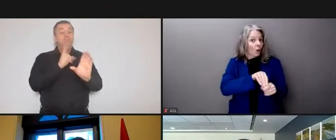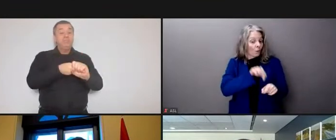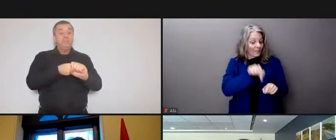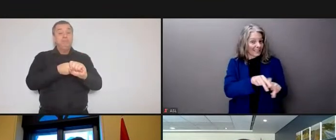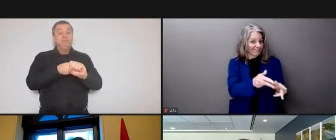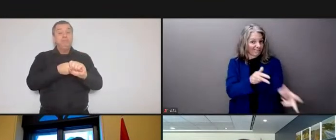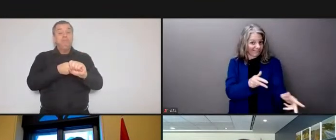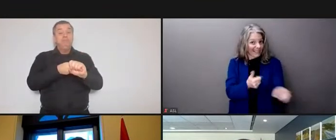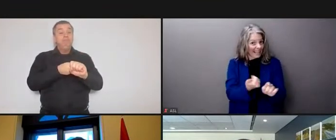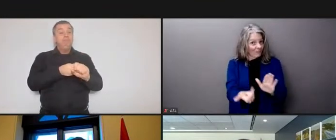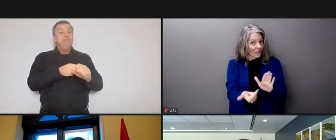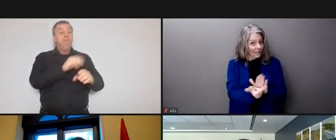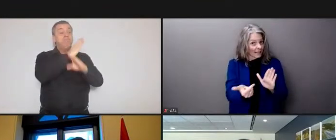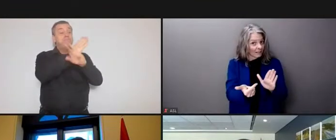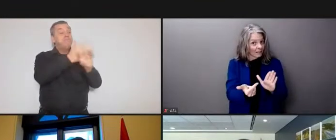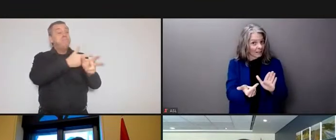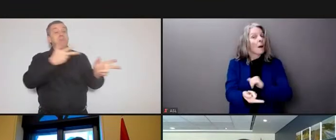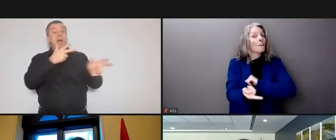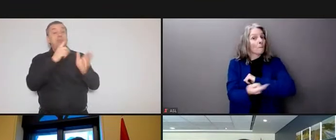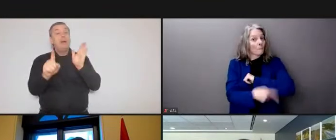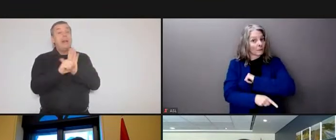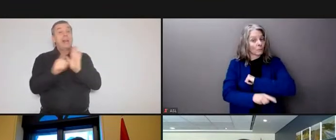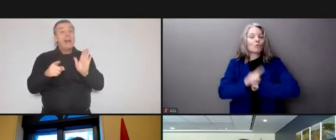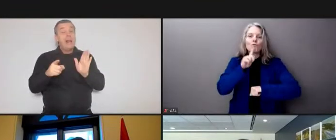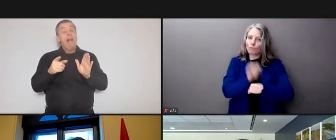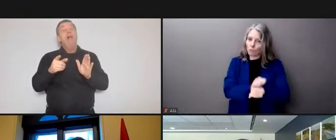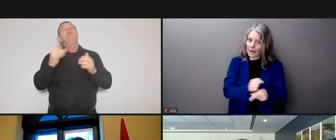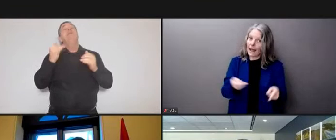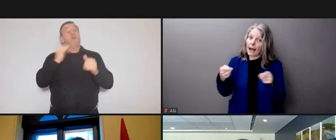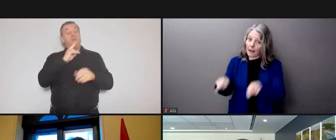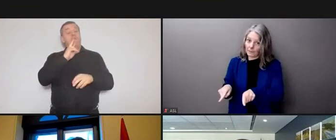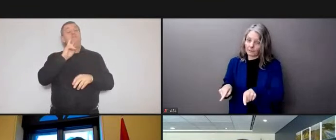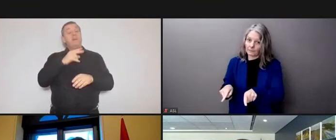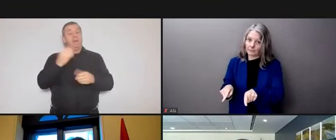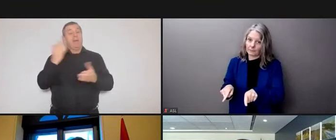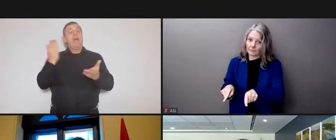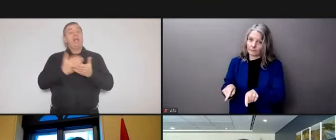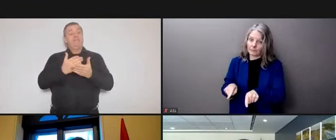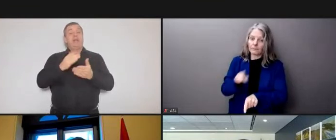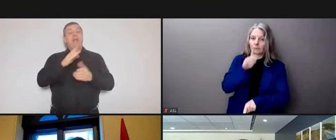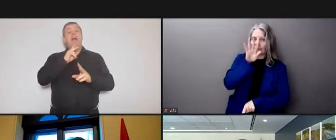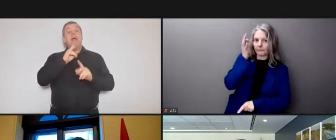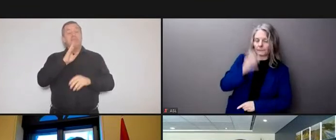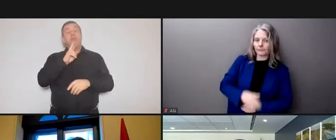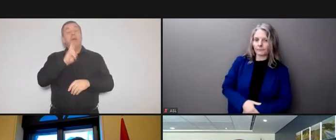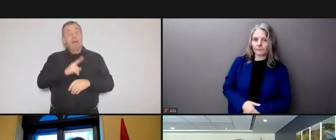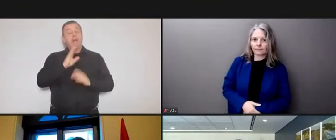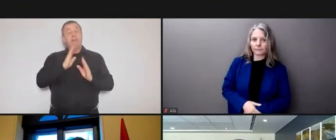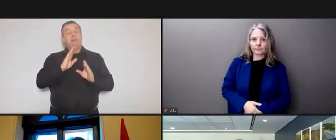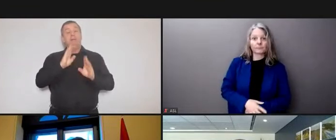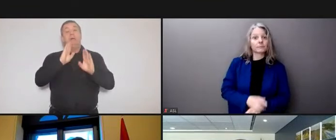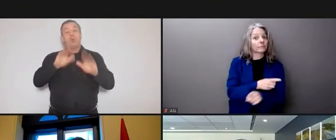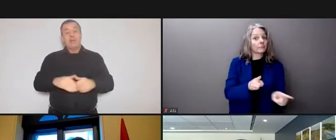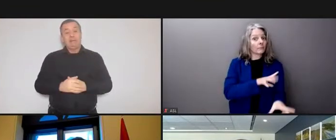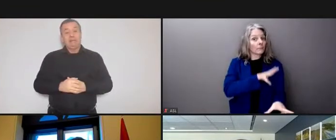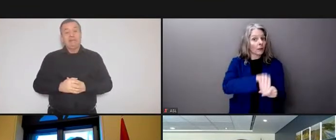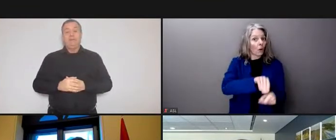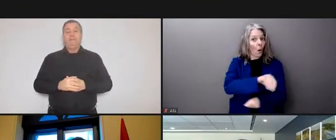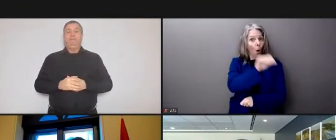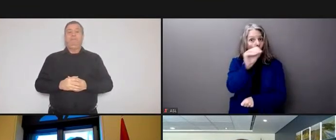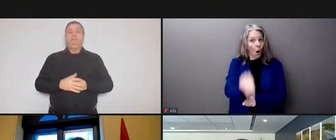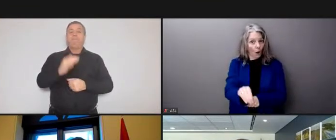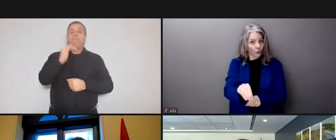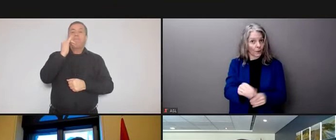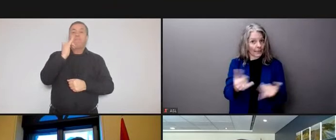are real si vous êtes à ottawa il est temps de rentrer à la maison si